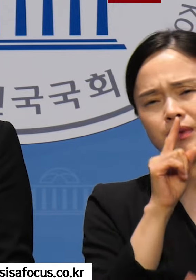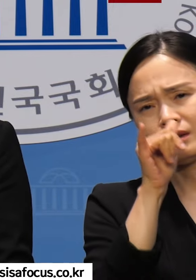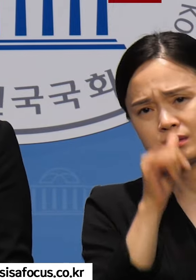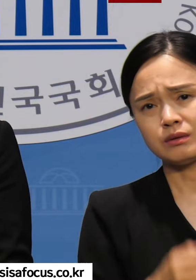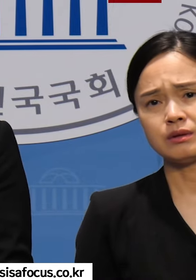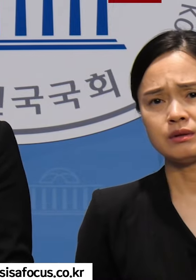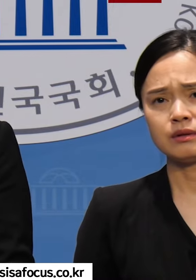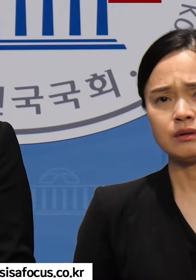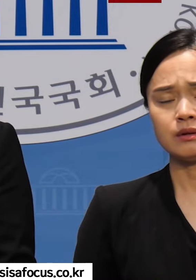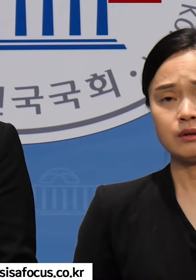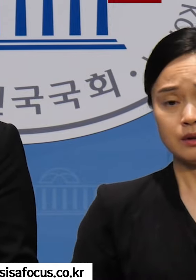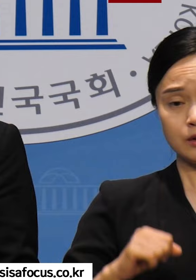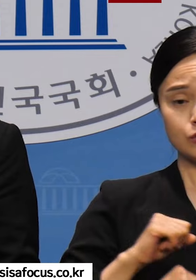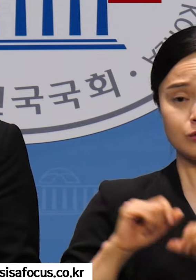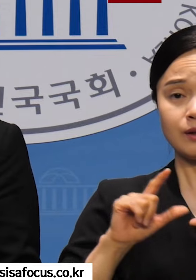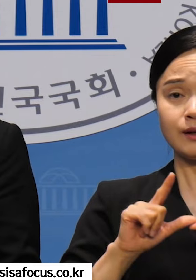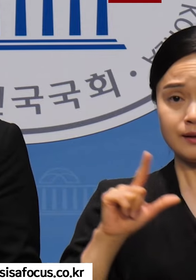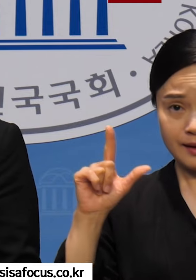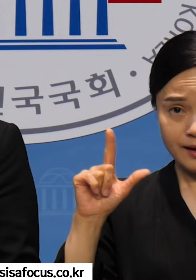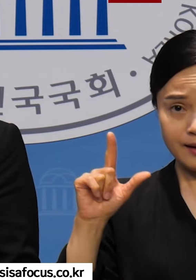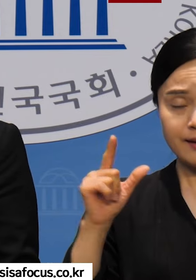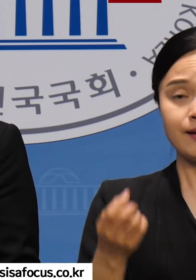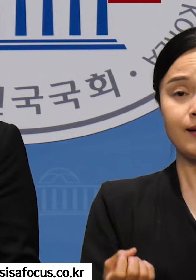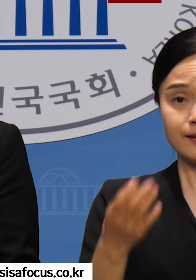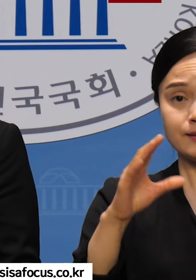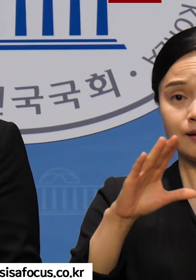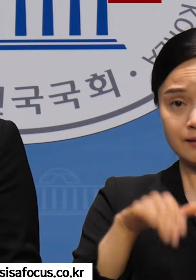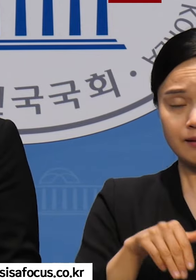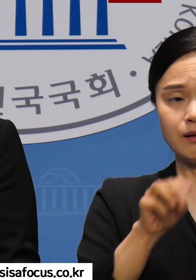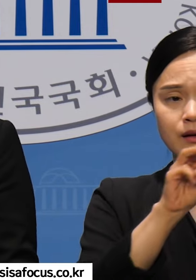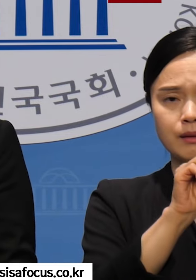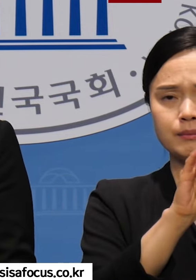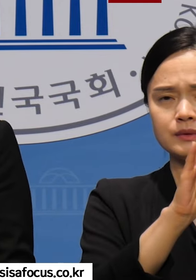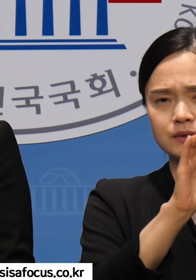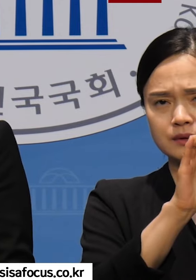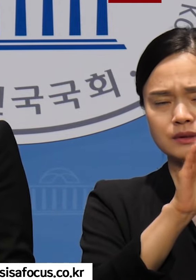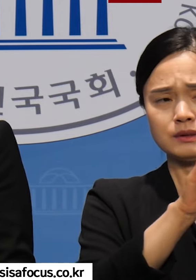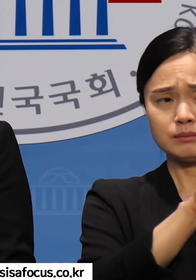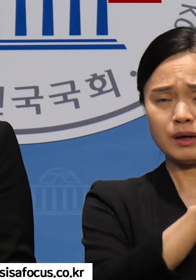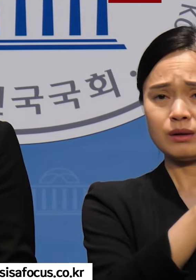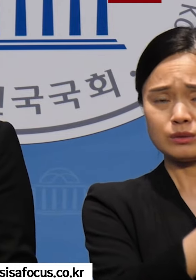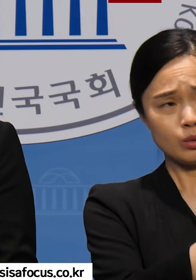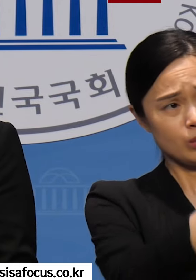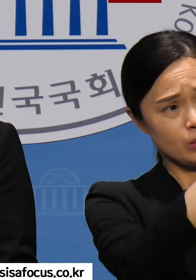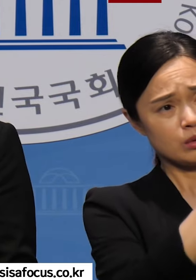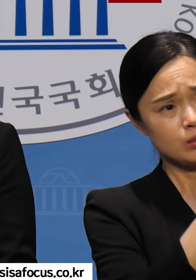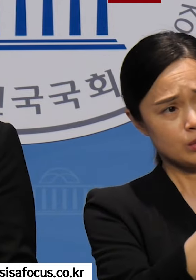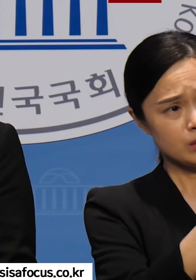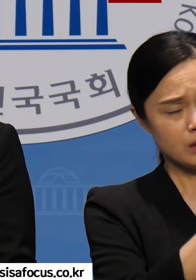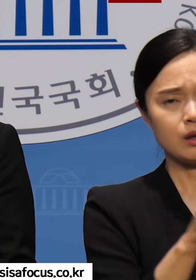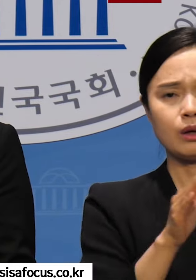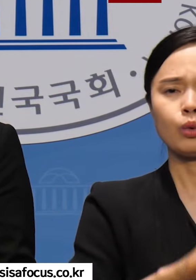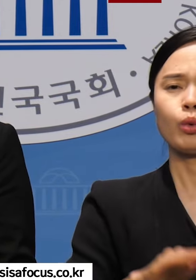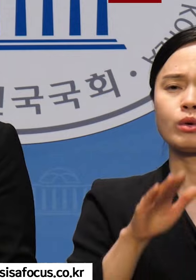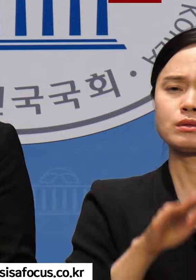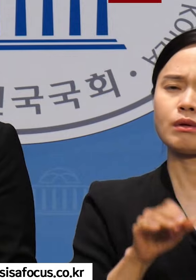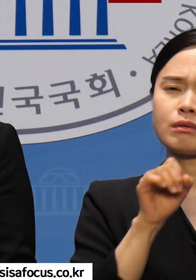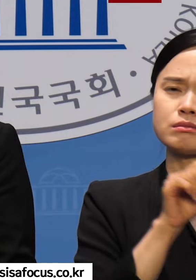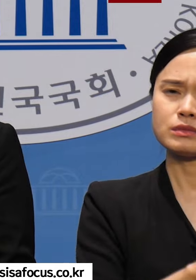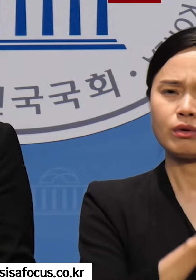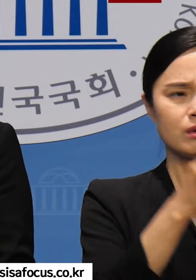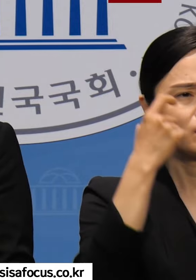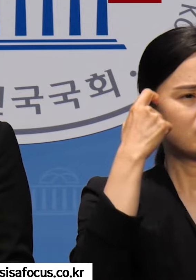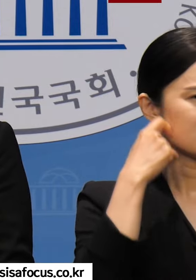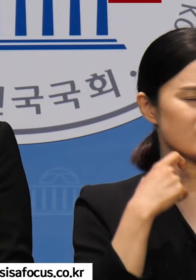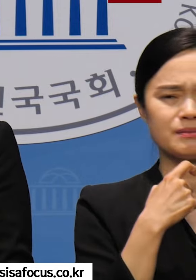관심이 집중되었던 국군의 날 행사에 대한 MBC의 이번 보도로 공정성을 잃어버린 공영방송의 현 주소가